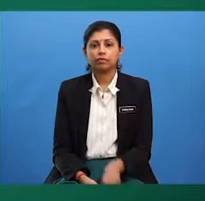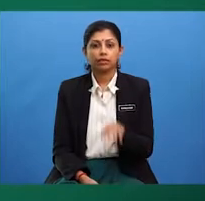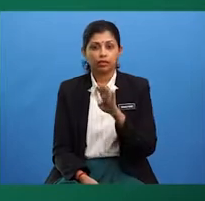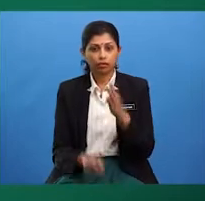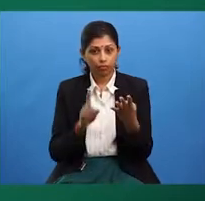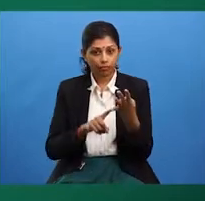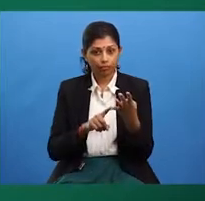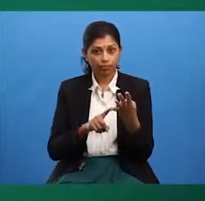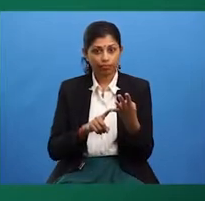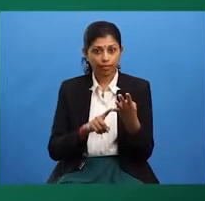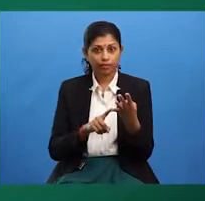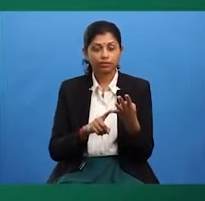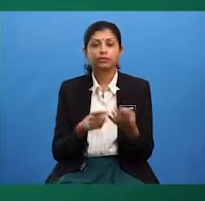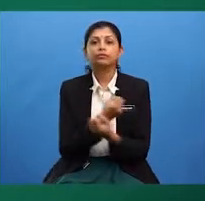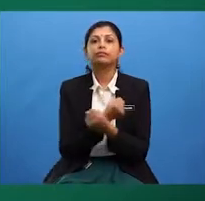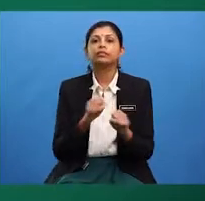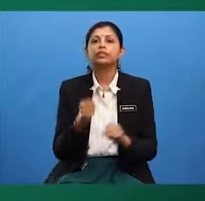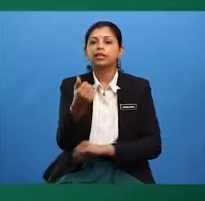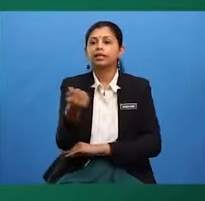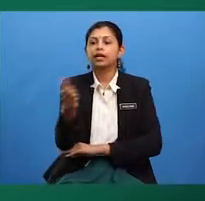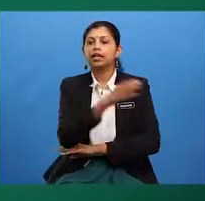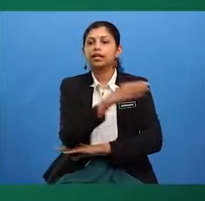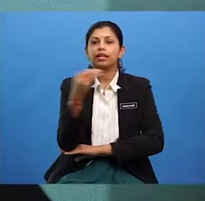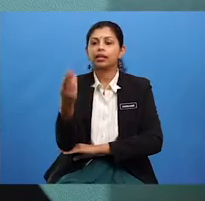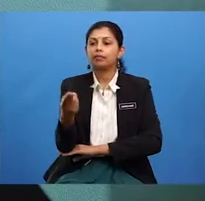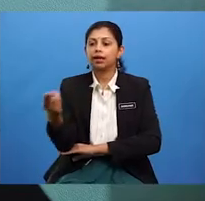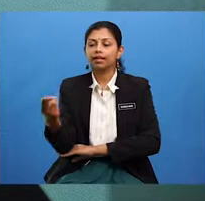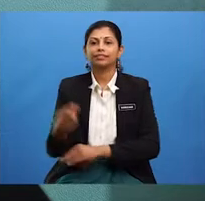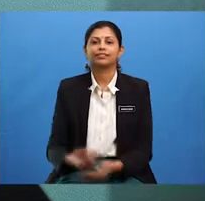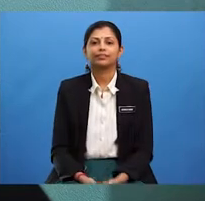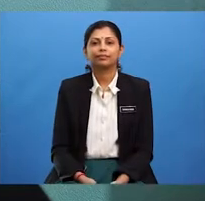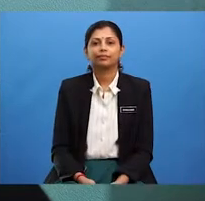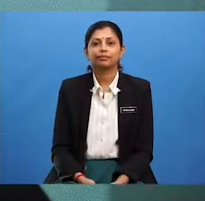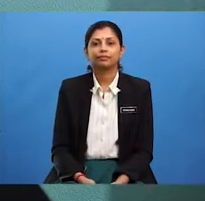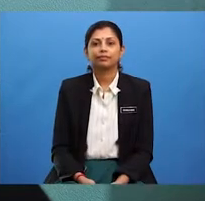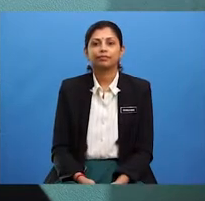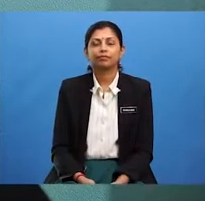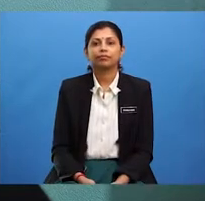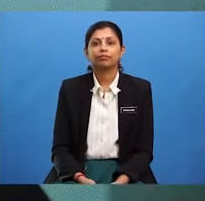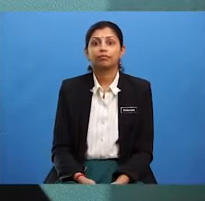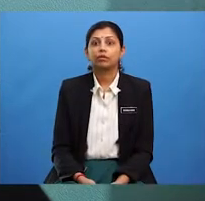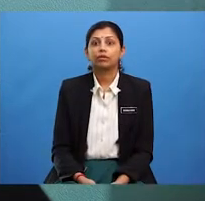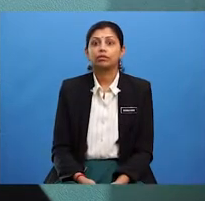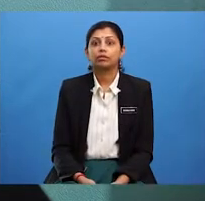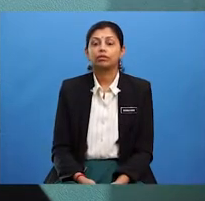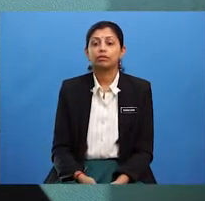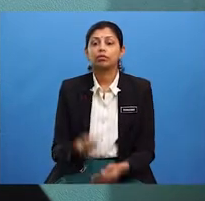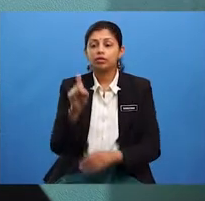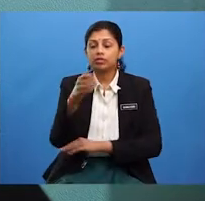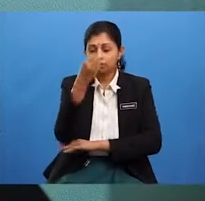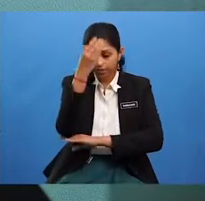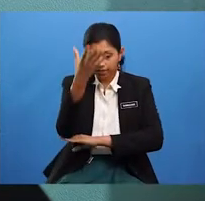Langkah keempat, menyediakan alat dan bahan. Dalam proses ini, kamu perlu